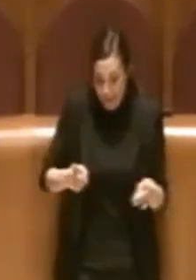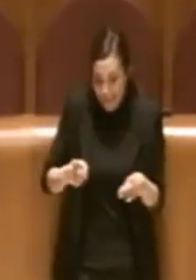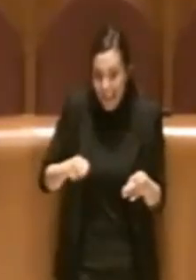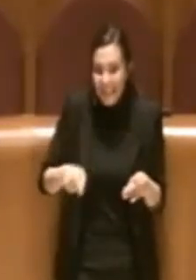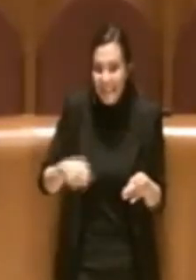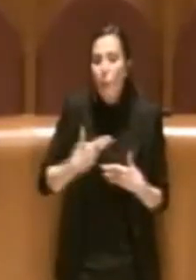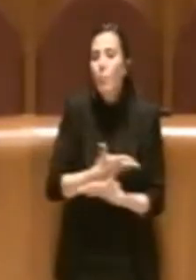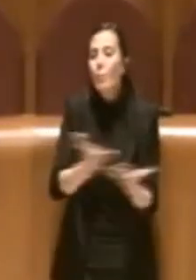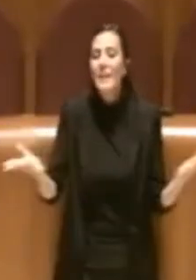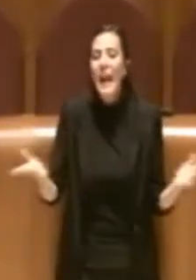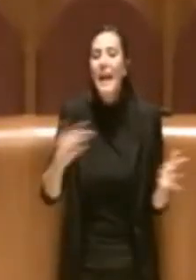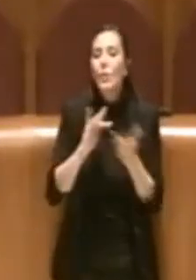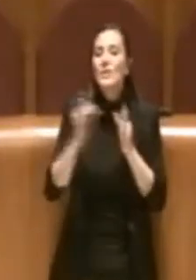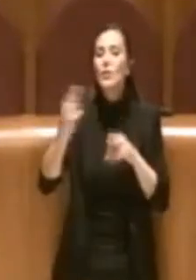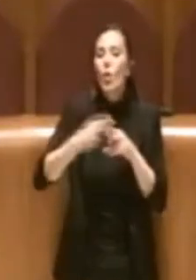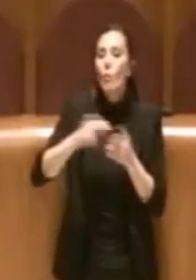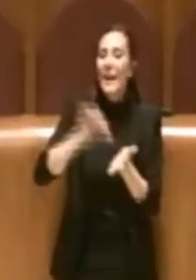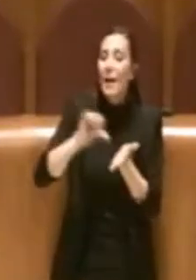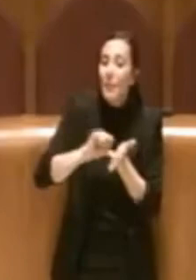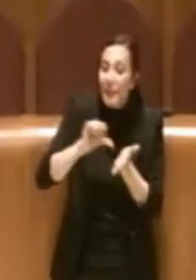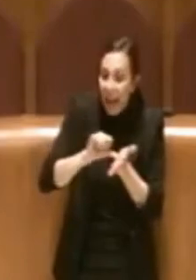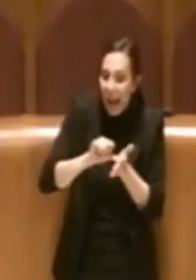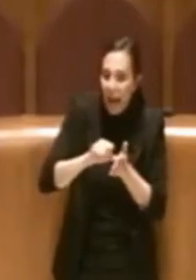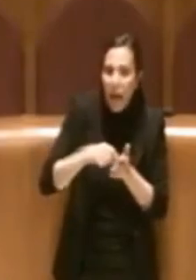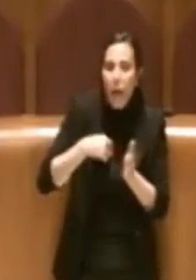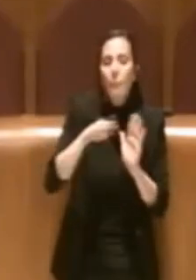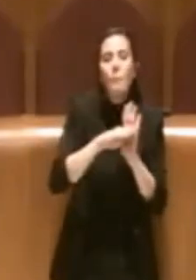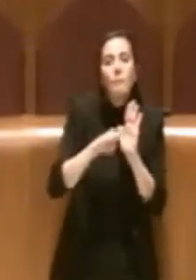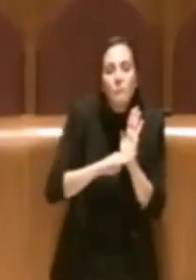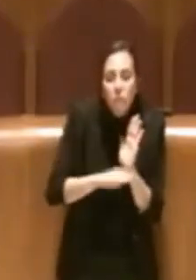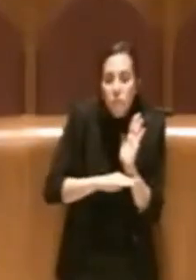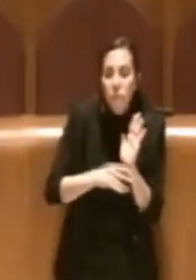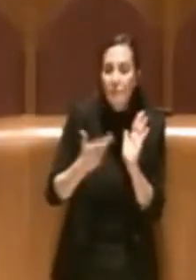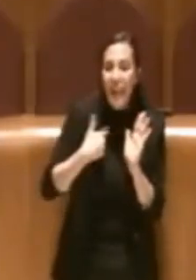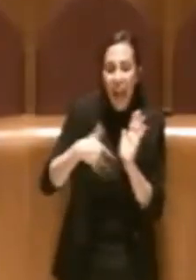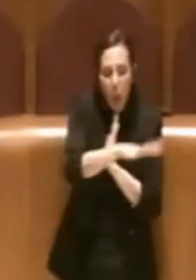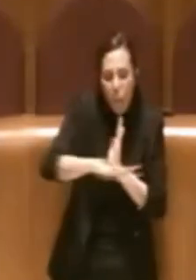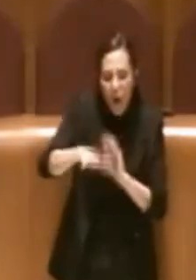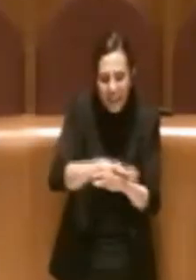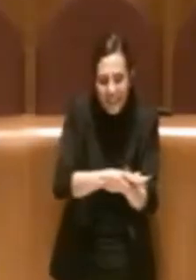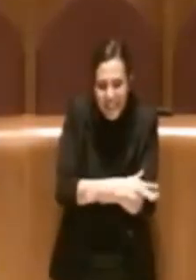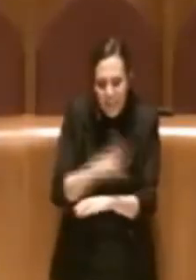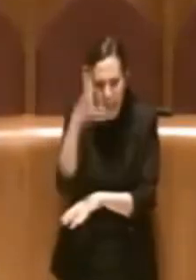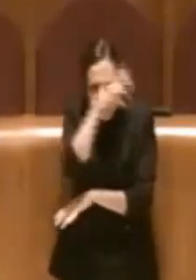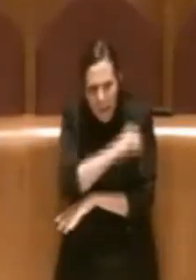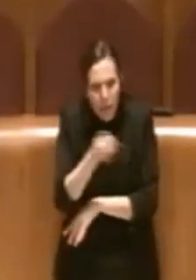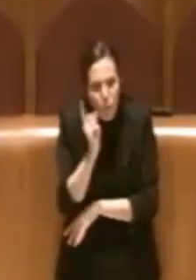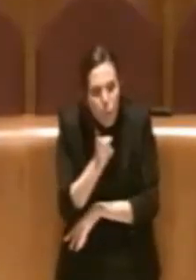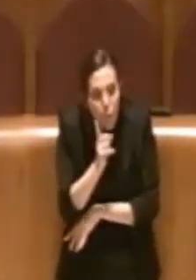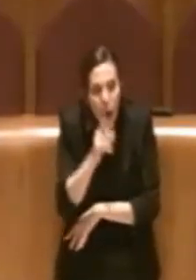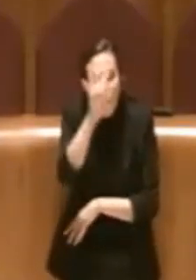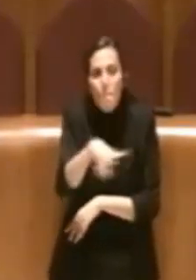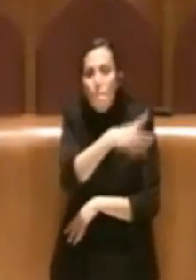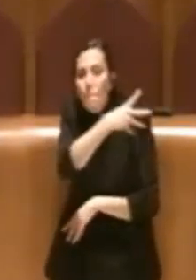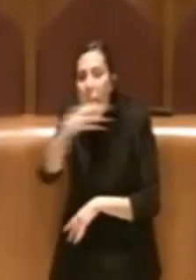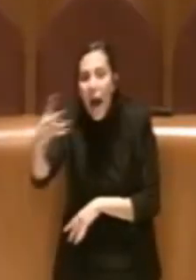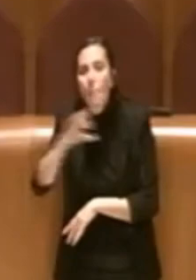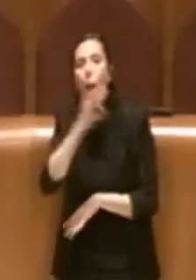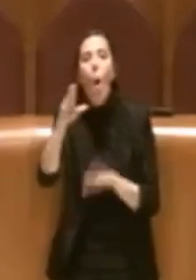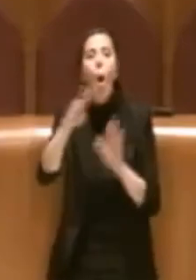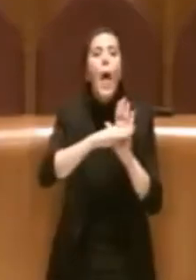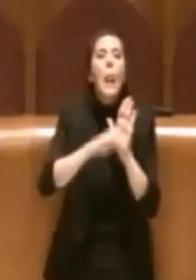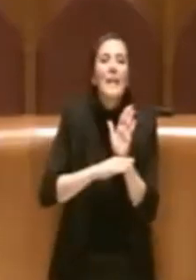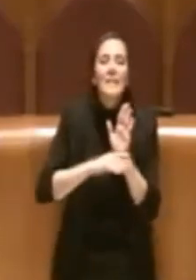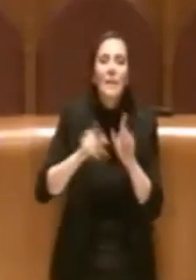di Roma Capitale i luoghi sensibili, in modo tale che chi volesse, ma anche solo un utente, capire quali sono, li trova o su una mappa o su una lista divisa